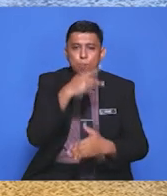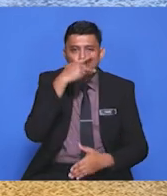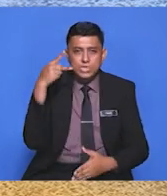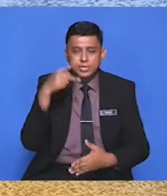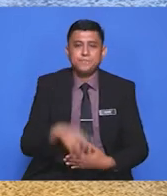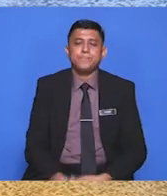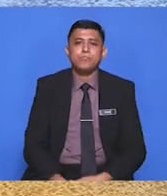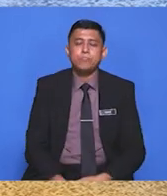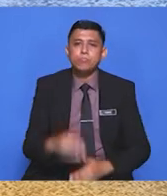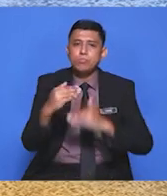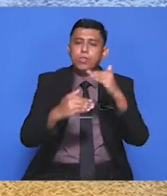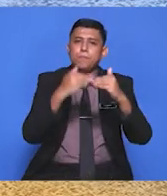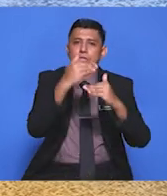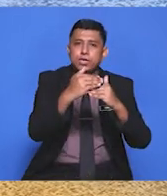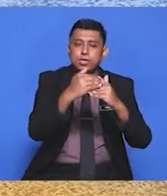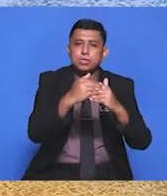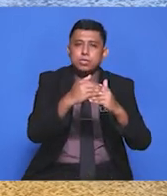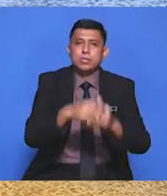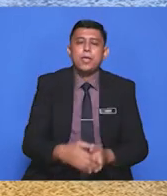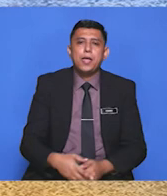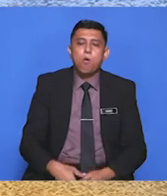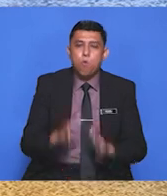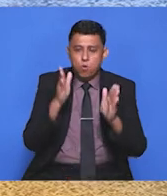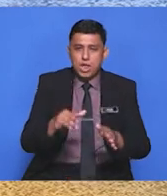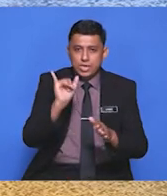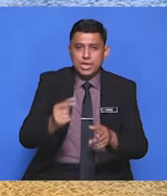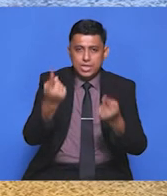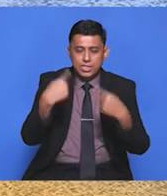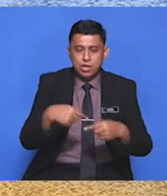meningkatkan pelanggannya pada bulan berkenaan.